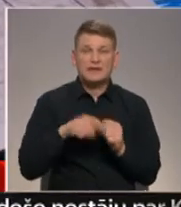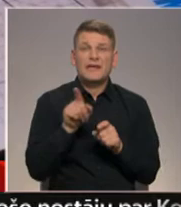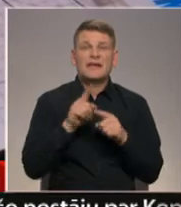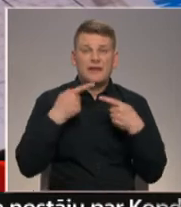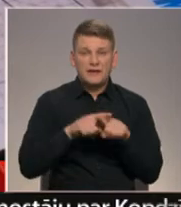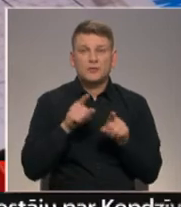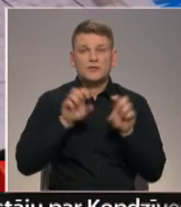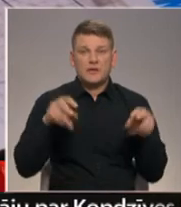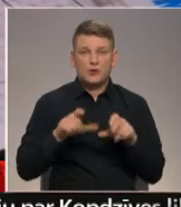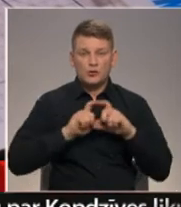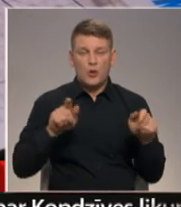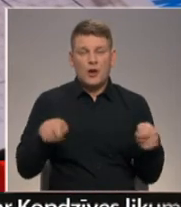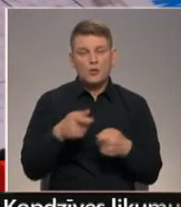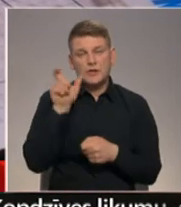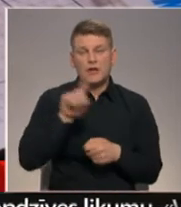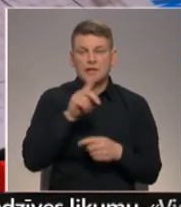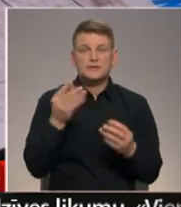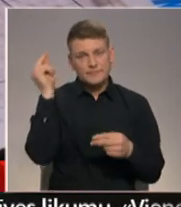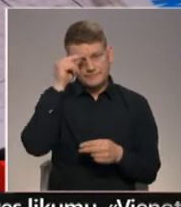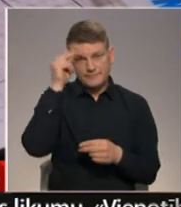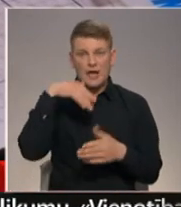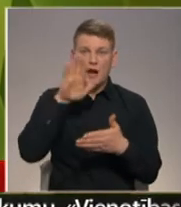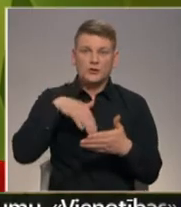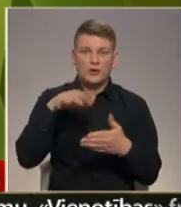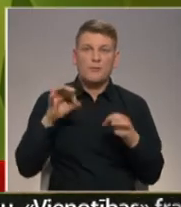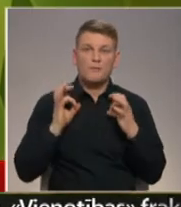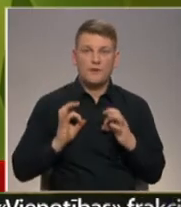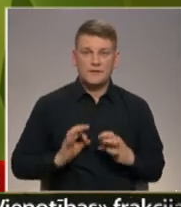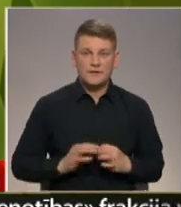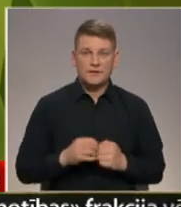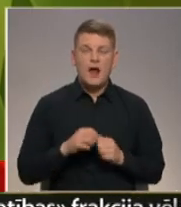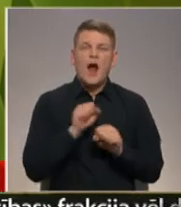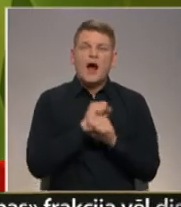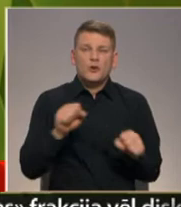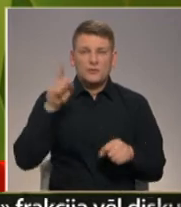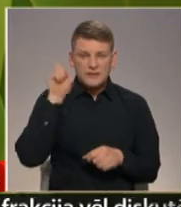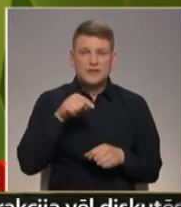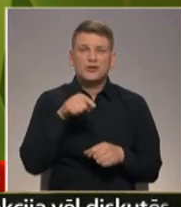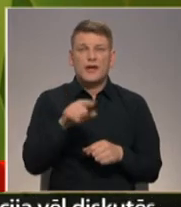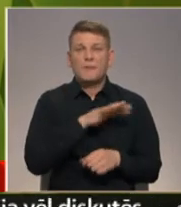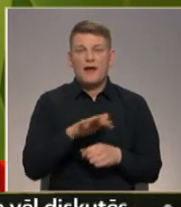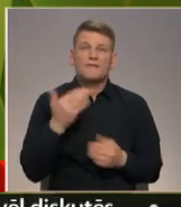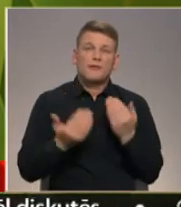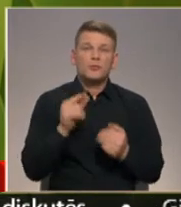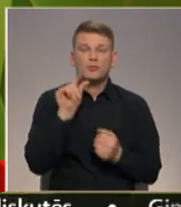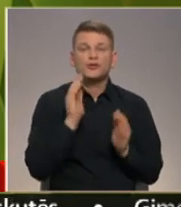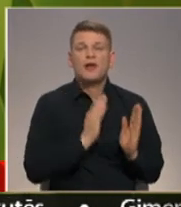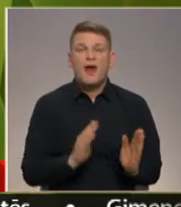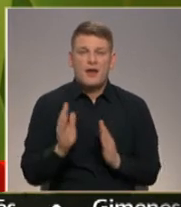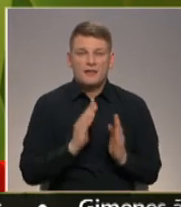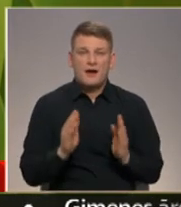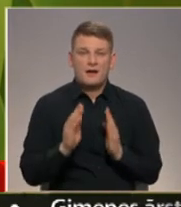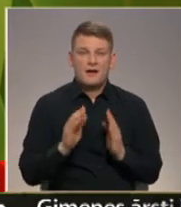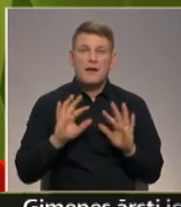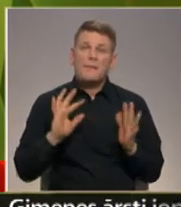speciālo skolu audzēkņi, kuri apgūst krāsotāja profesiju. Teiksim, ātruma ziņā varbūt šie bērni ir nedaudz lēnāki,